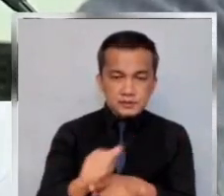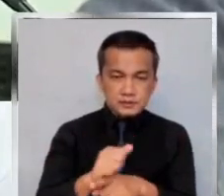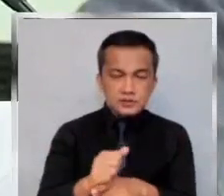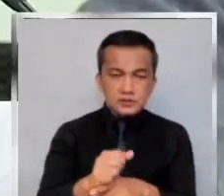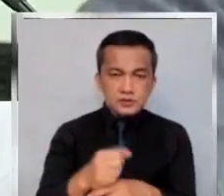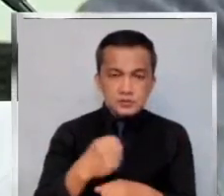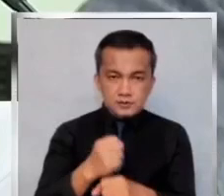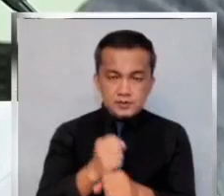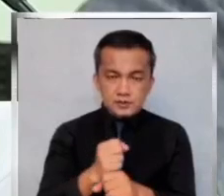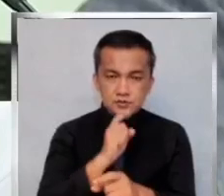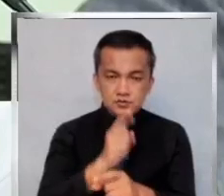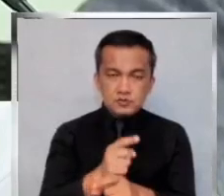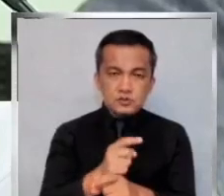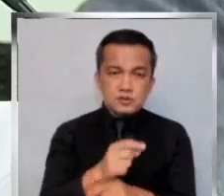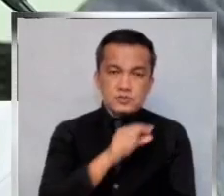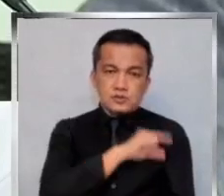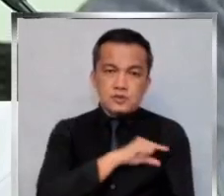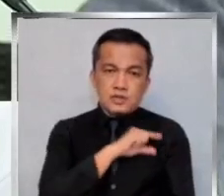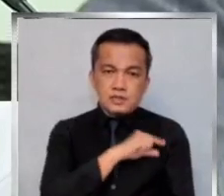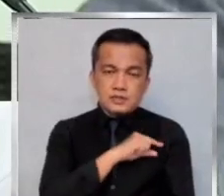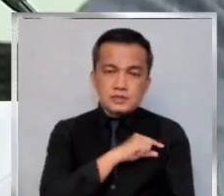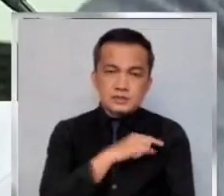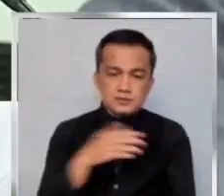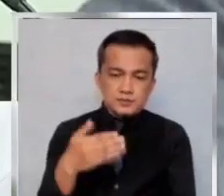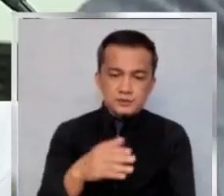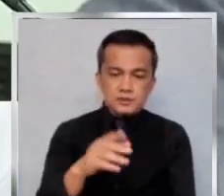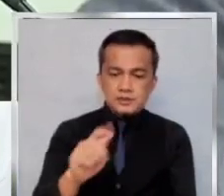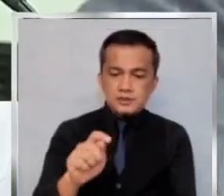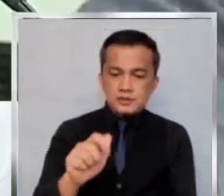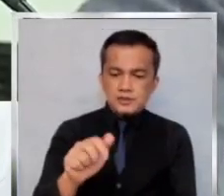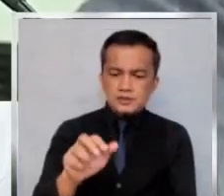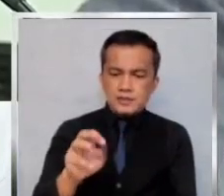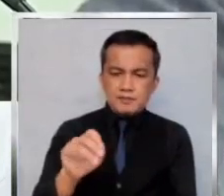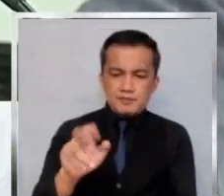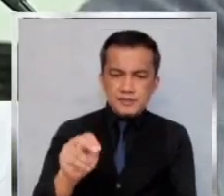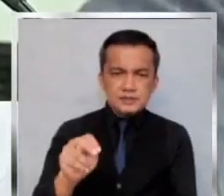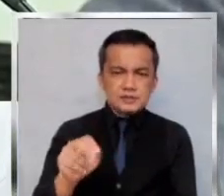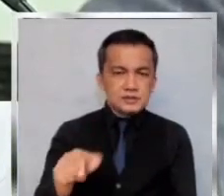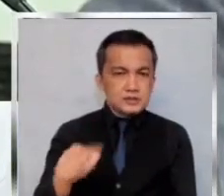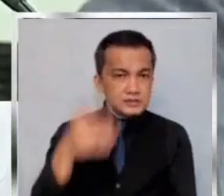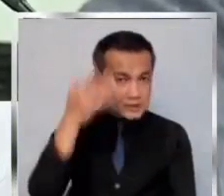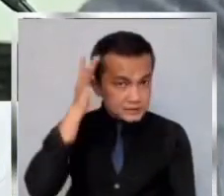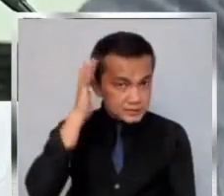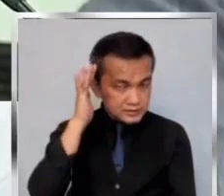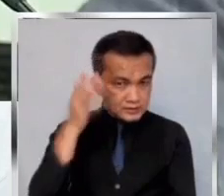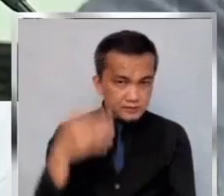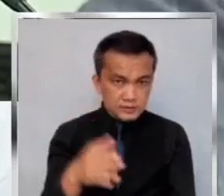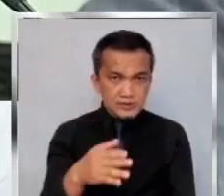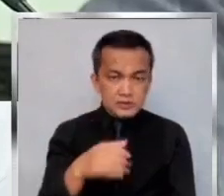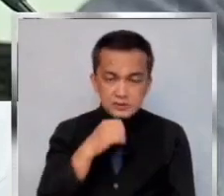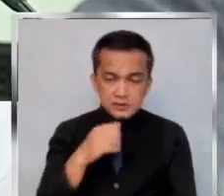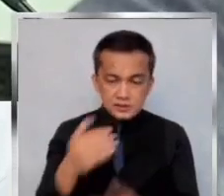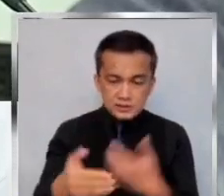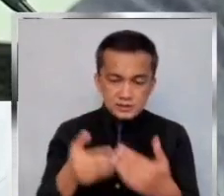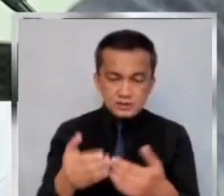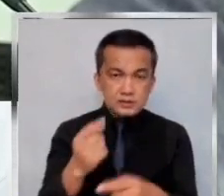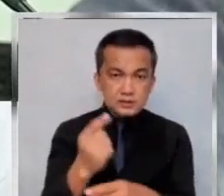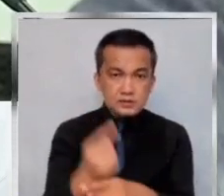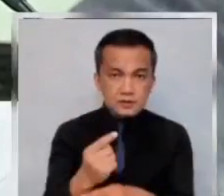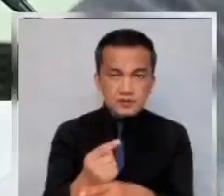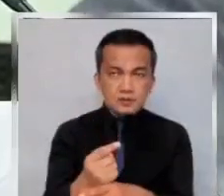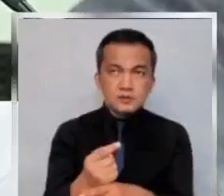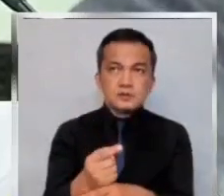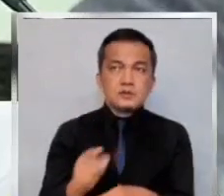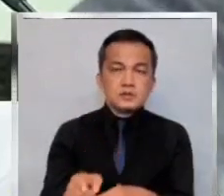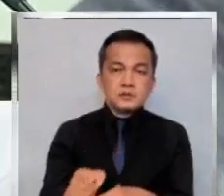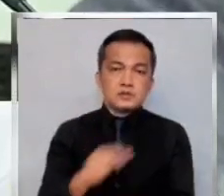of the fish. Tamban is a very delicate fish. So if you don't handle it properly, then the quality